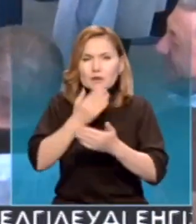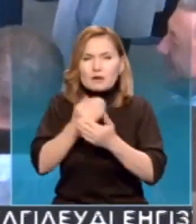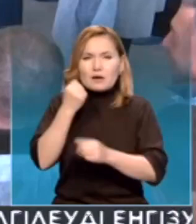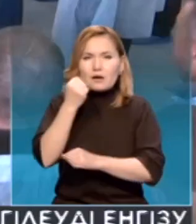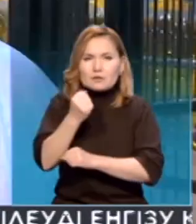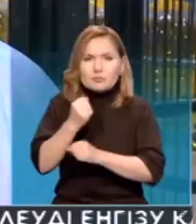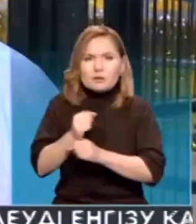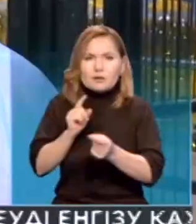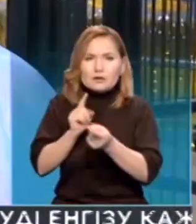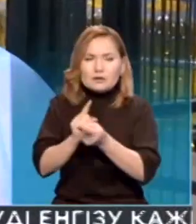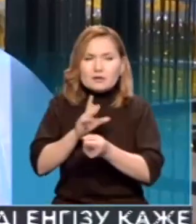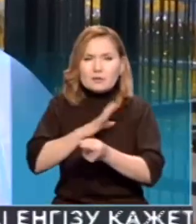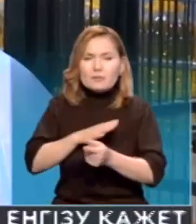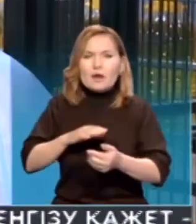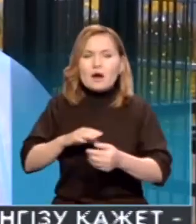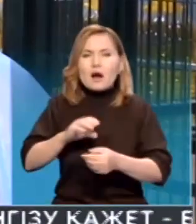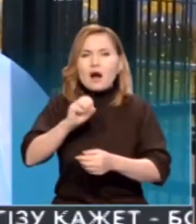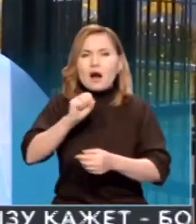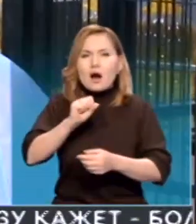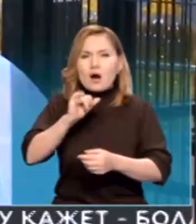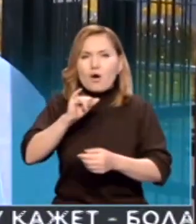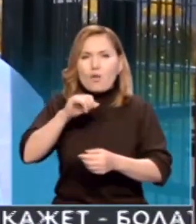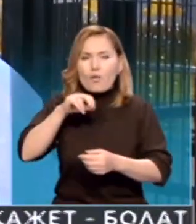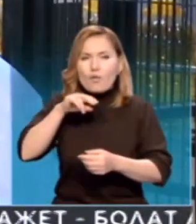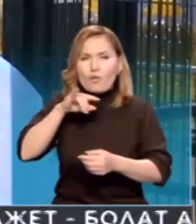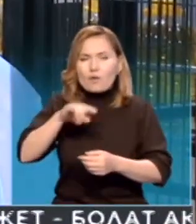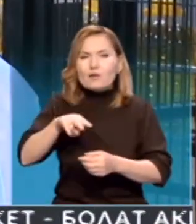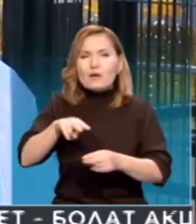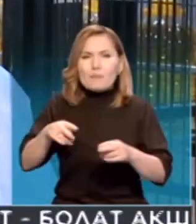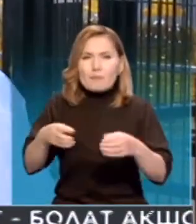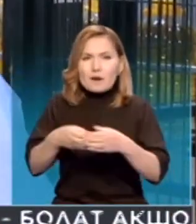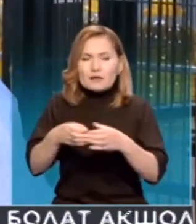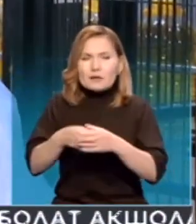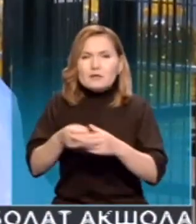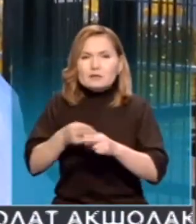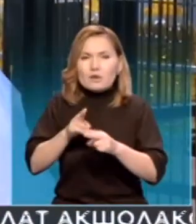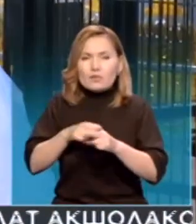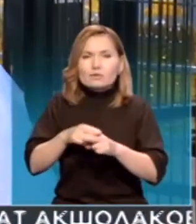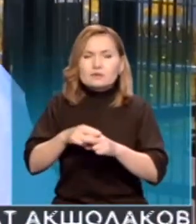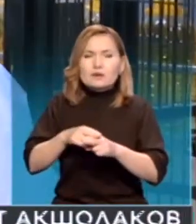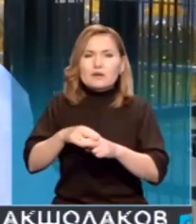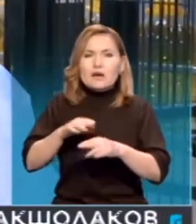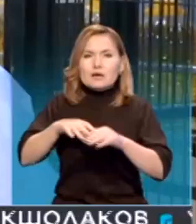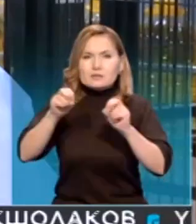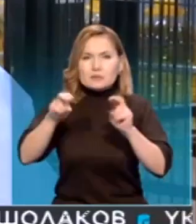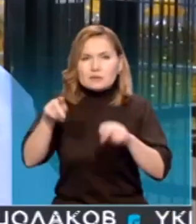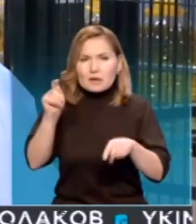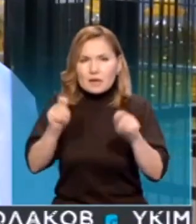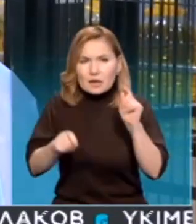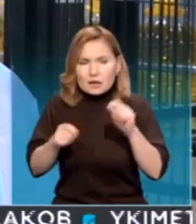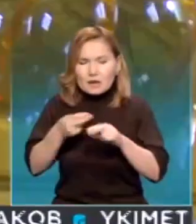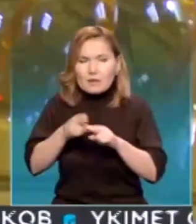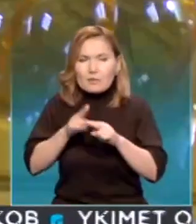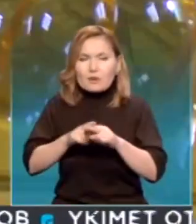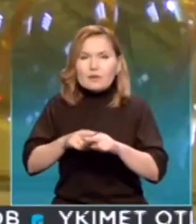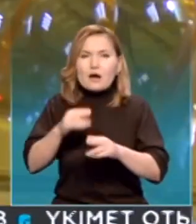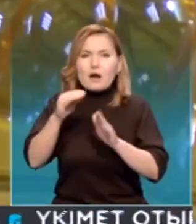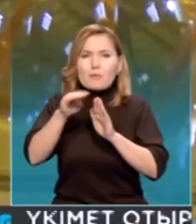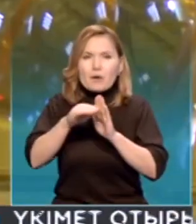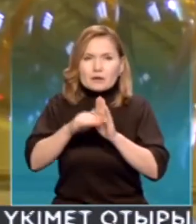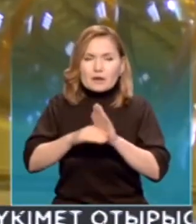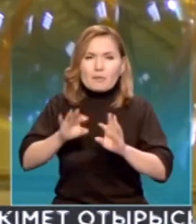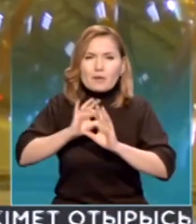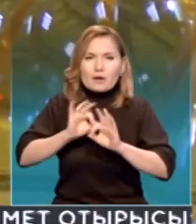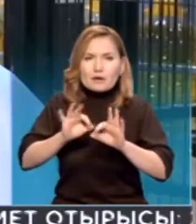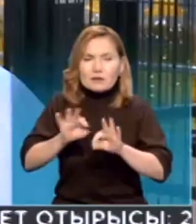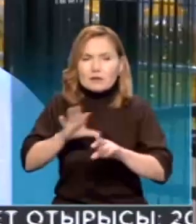қызметкерлермен кездесті. Ауыл партиясынан өкілдері келіп, жалпы келешекте болатын сайлау жайындағы бағдарламасымен таныстырды